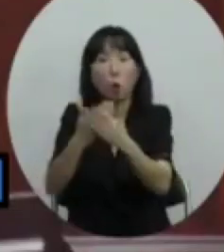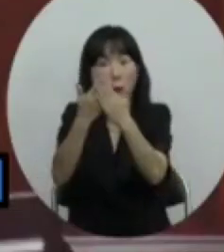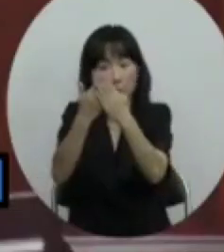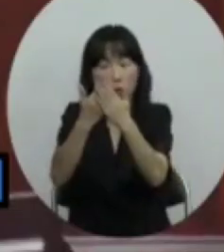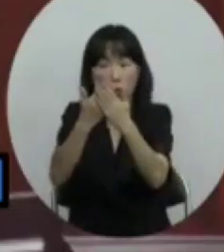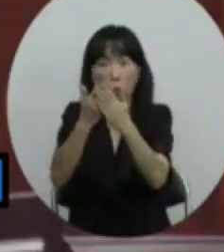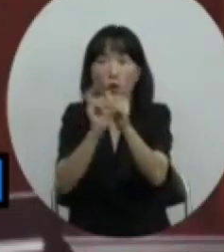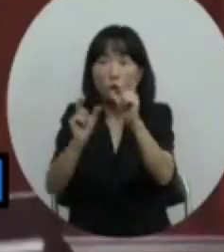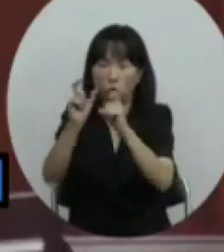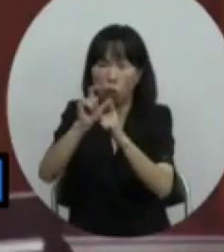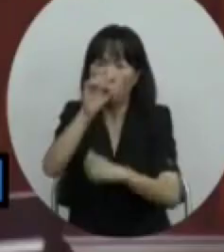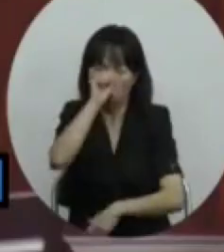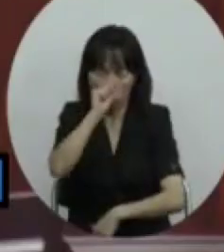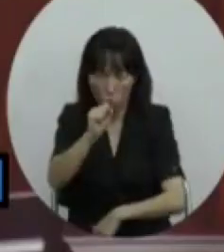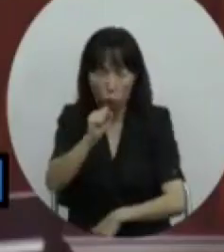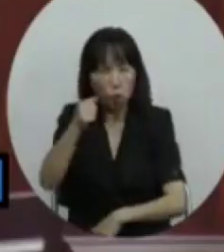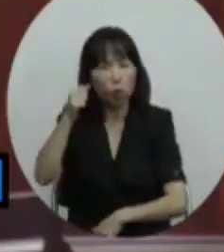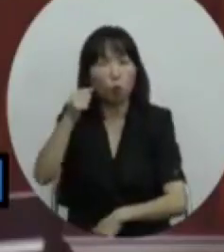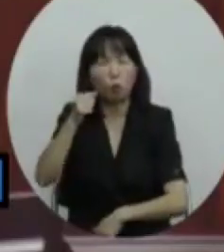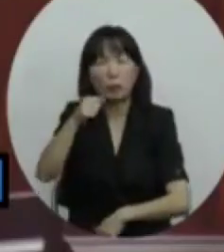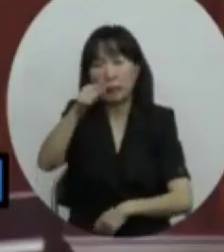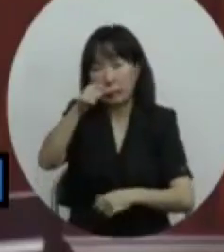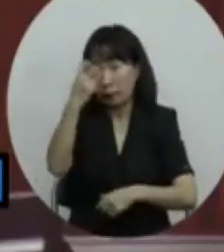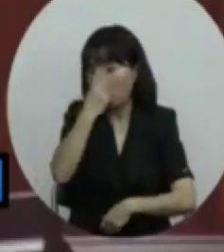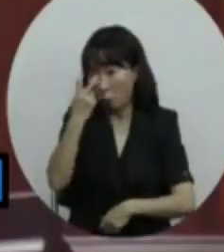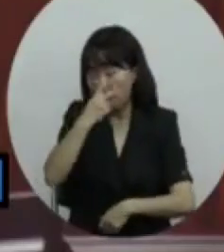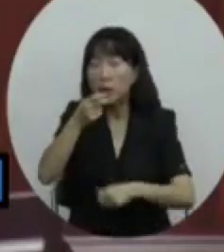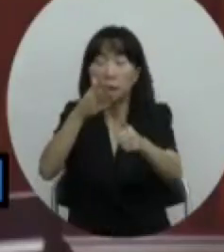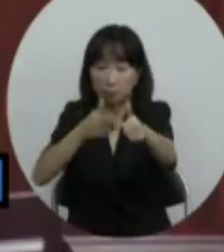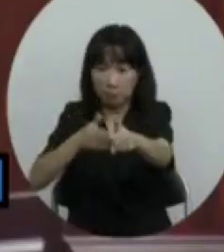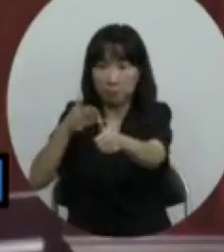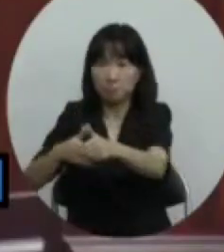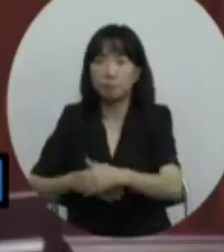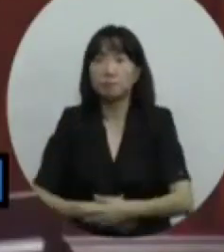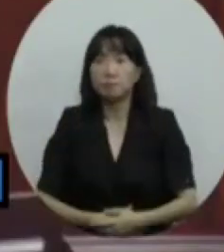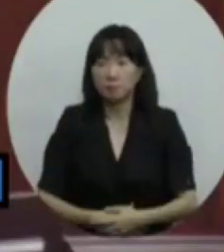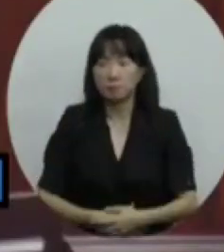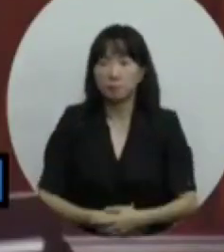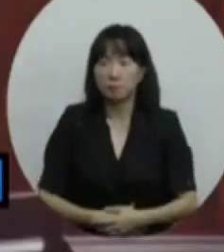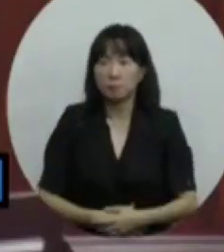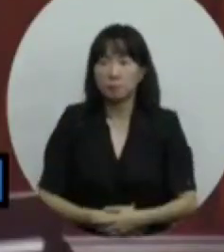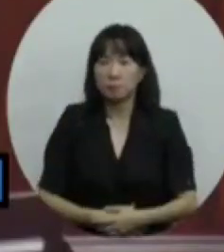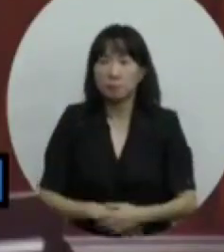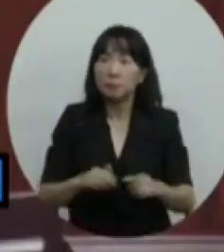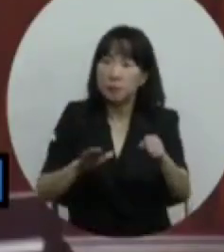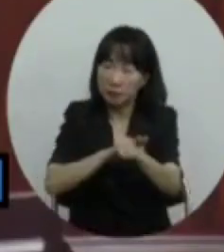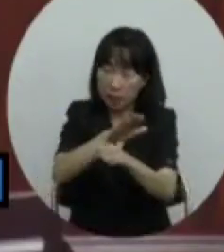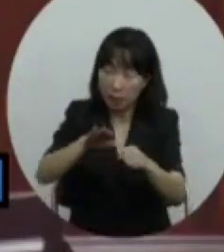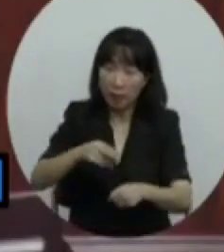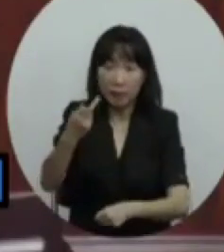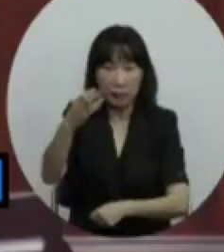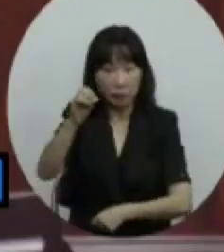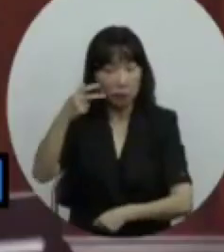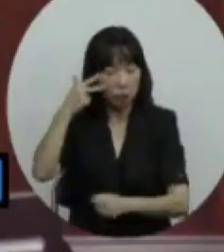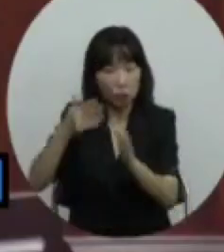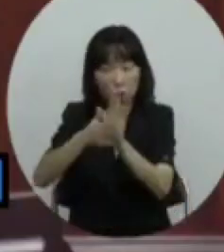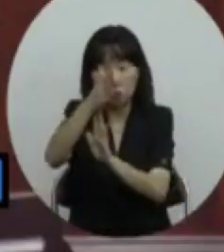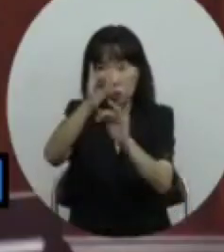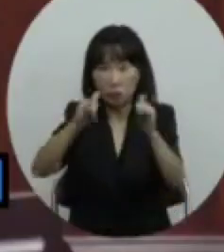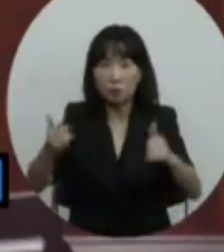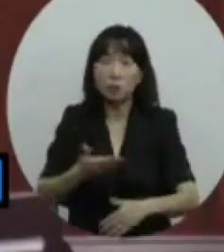발전적이고 긍정적인 심의를 부탁드립니다. 사랑하는 12만 여주시민 여러분,